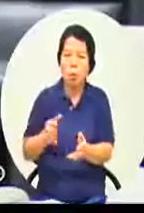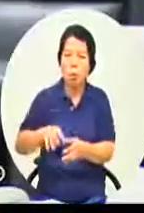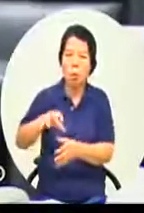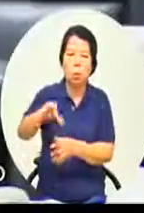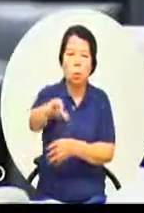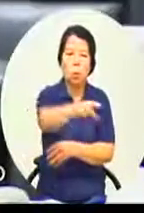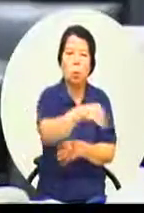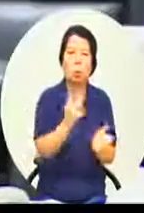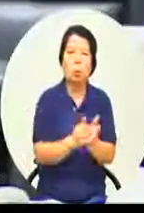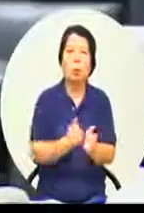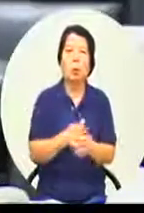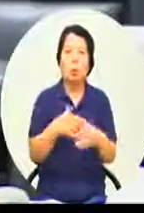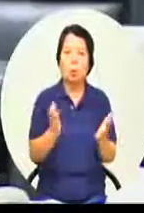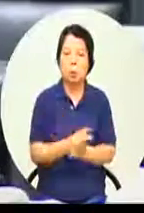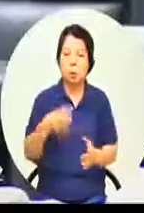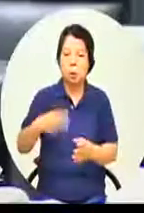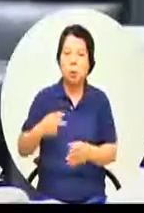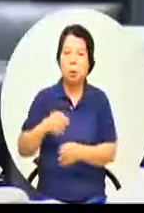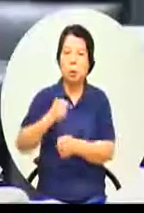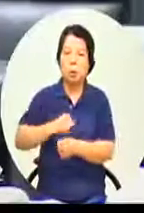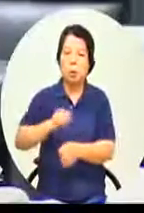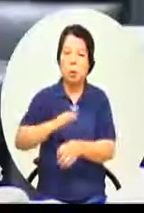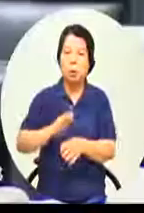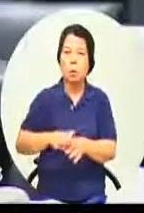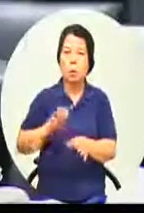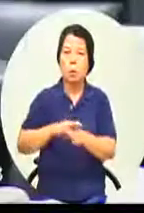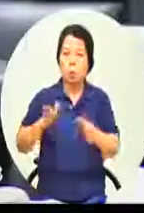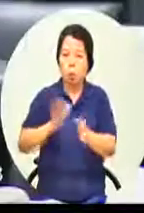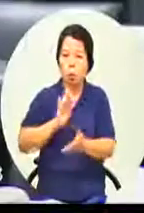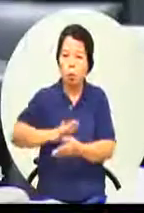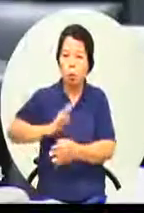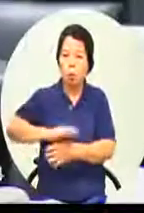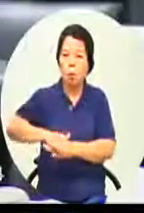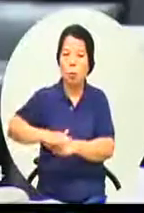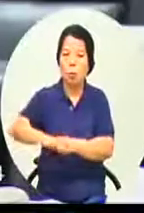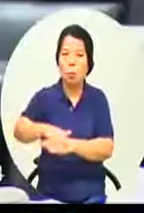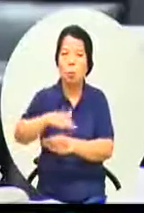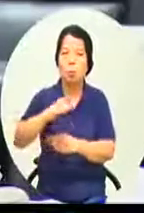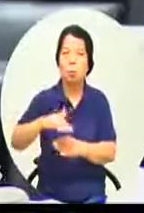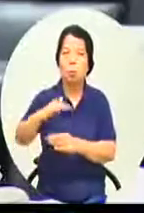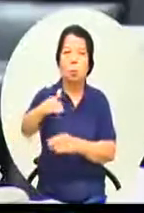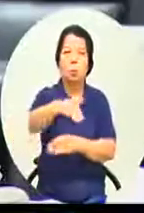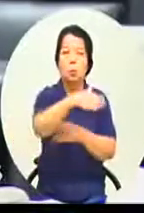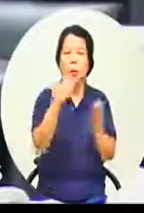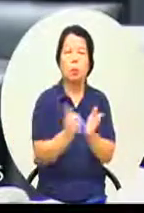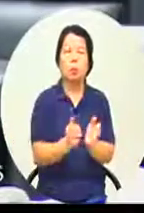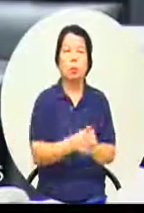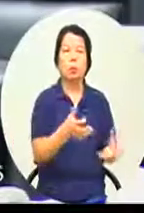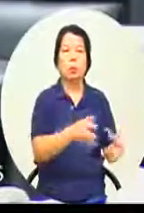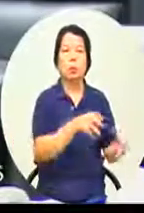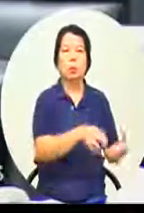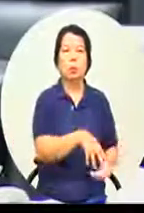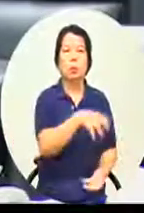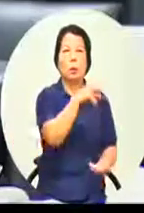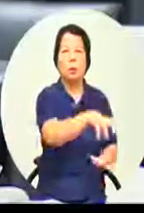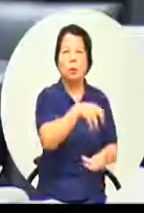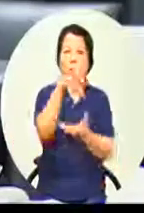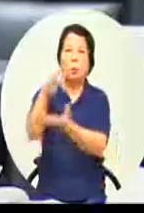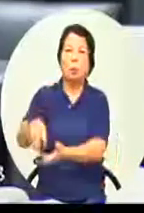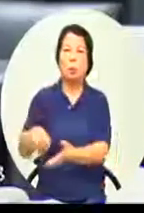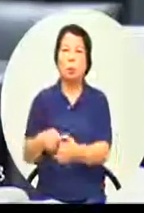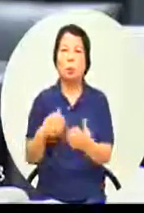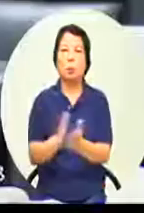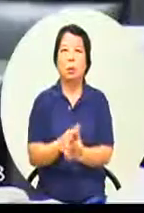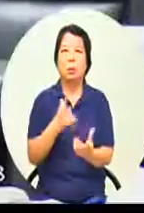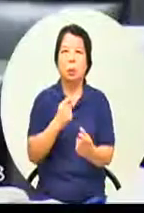来做靠卡平的瓷砖，啊个车架他阁扛嘞。一个一个做啊，你敢听我意思？所以你一个候车亭要